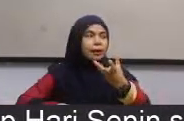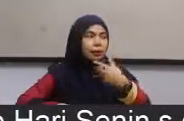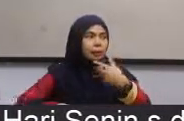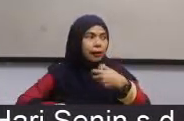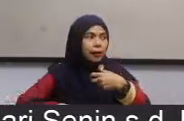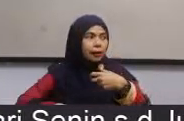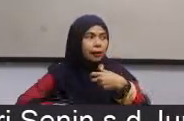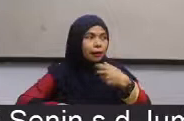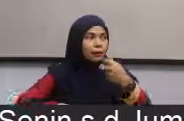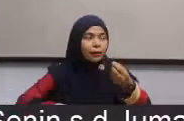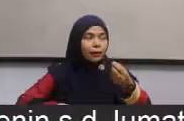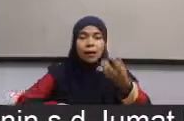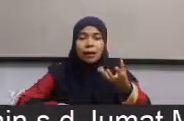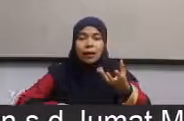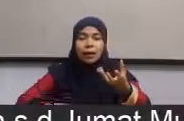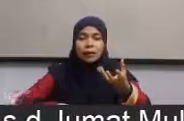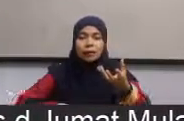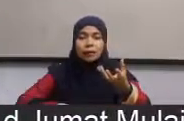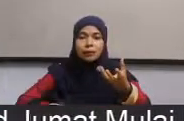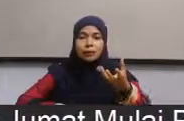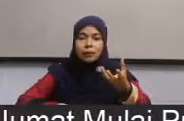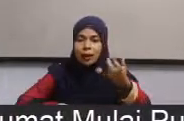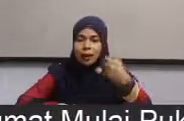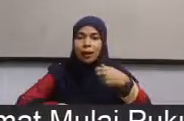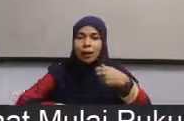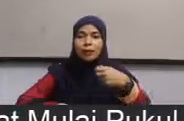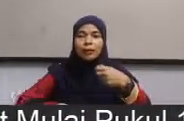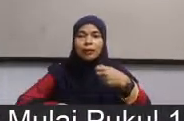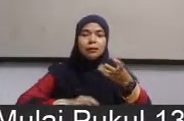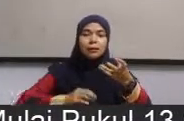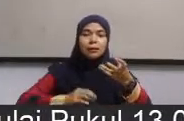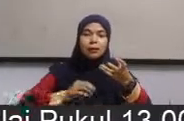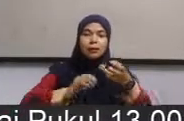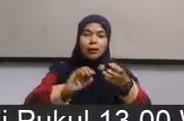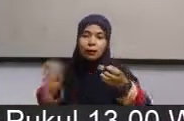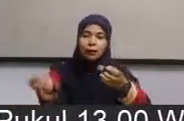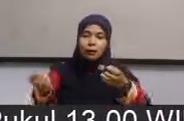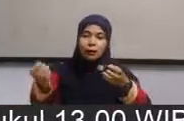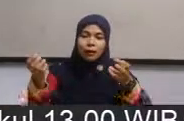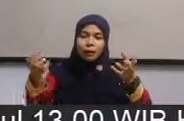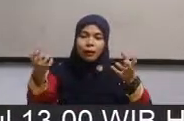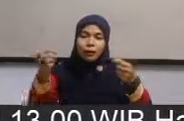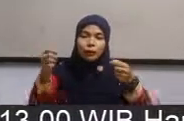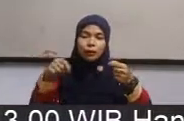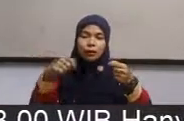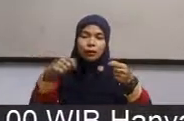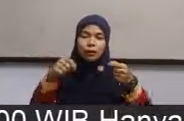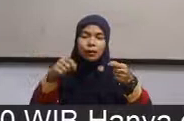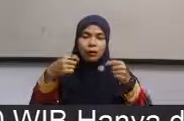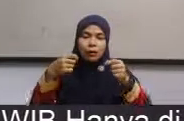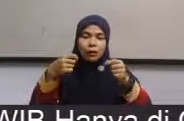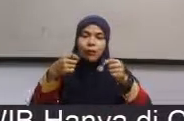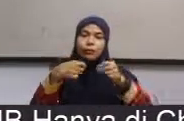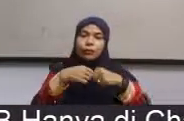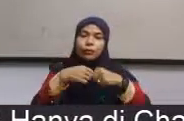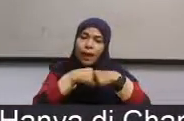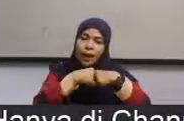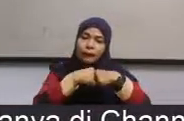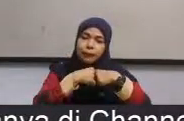perkakas ya perkakas minum Iya jadi Hai apa itu